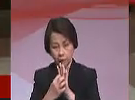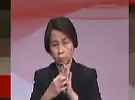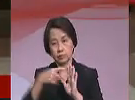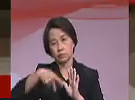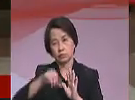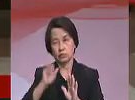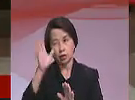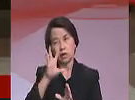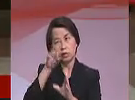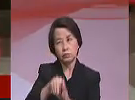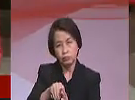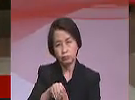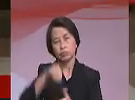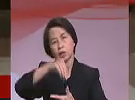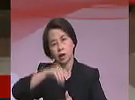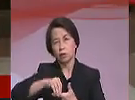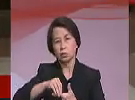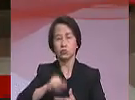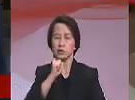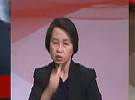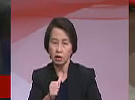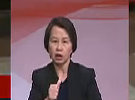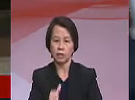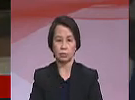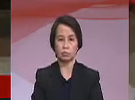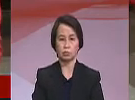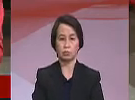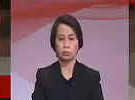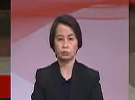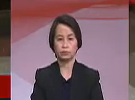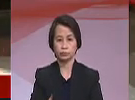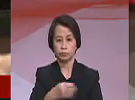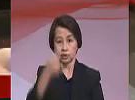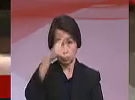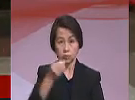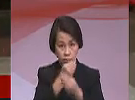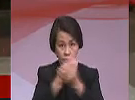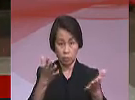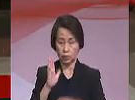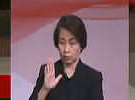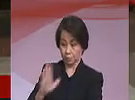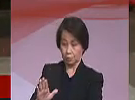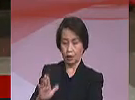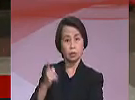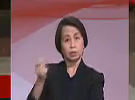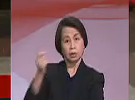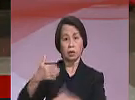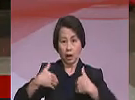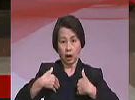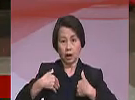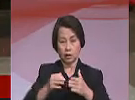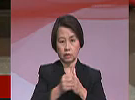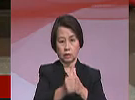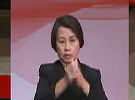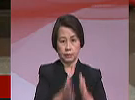akan terlibat ataupun sebaliknya. Dan untuk maklumat, dibahagikan sejak petang tadi, beberapa